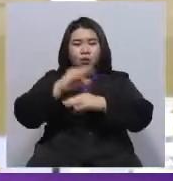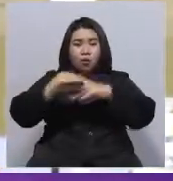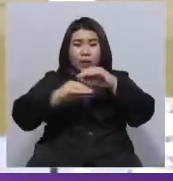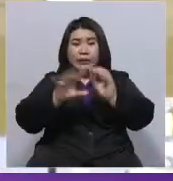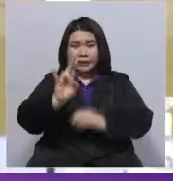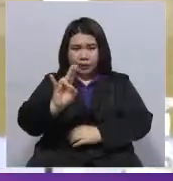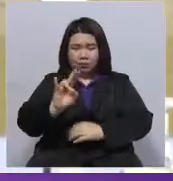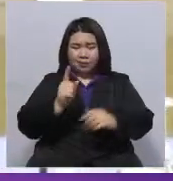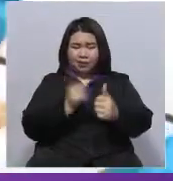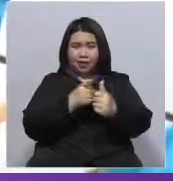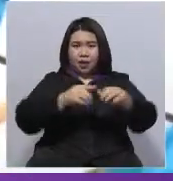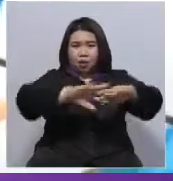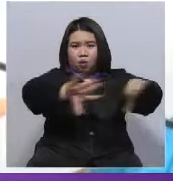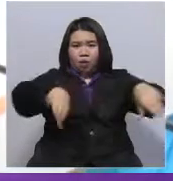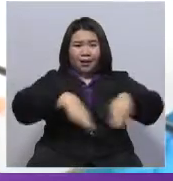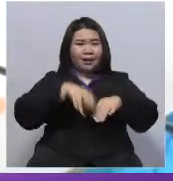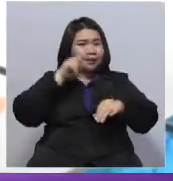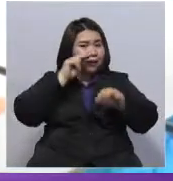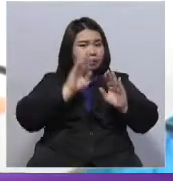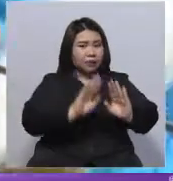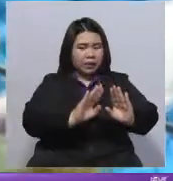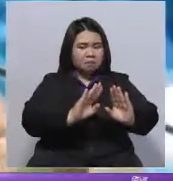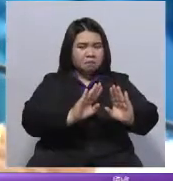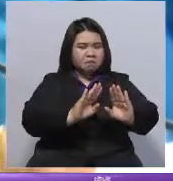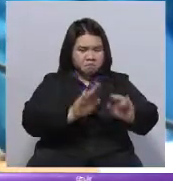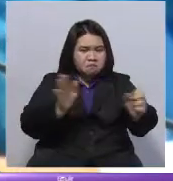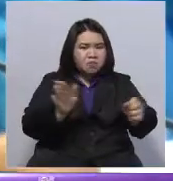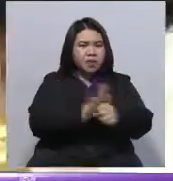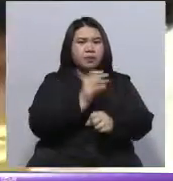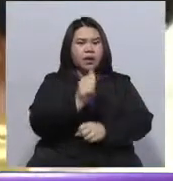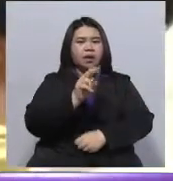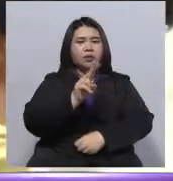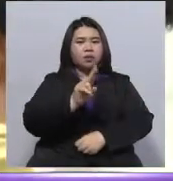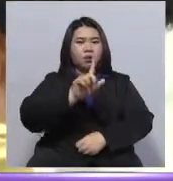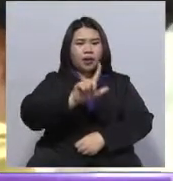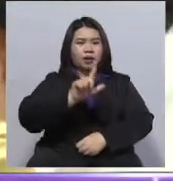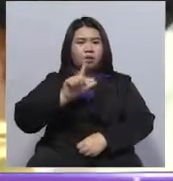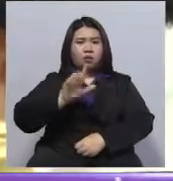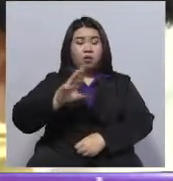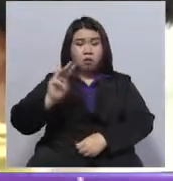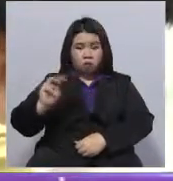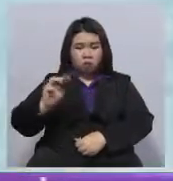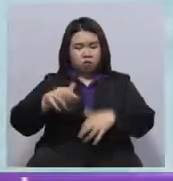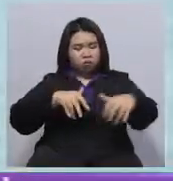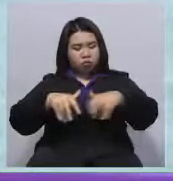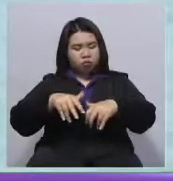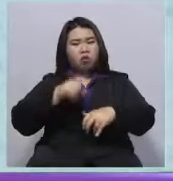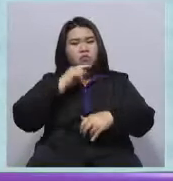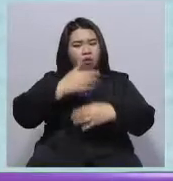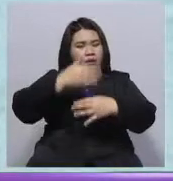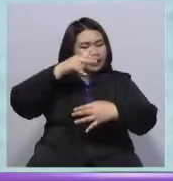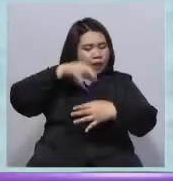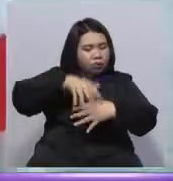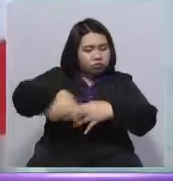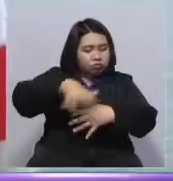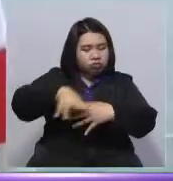ครงการอ่างเก็บน้ำคลองพร้าวซึ่งจะมีความจุเต็มที่กว่า2ล้านลูกบาศก์เมตรประชาชนจะได้รับน้ำเข้าพื้นที่เกษ